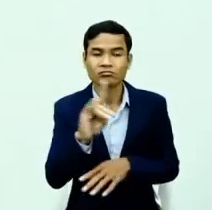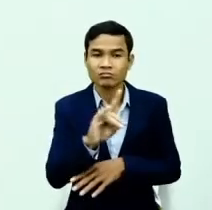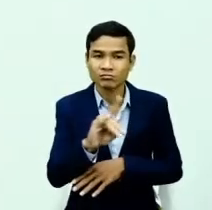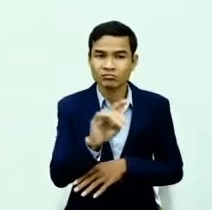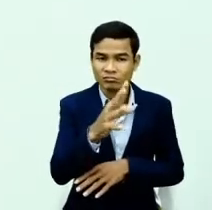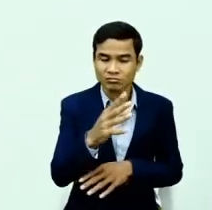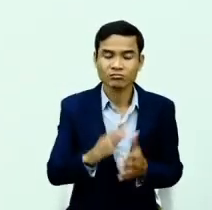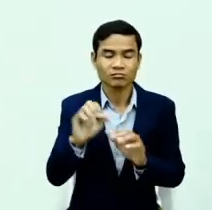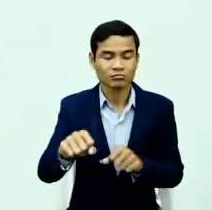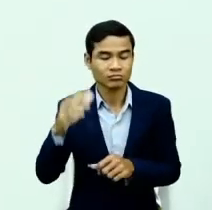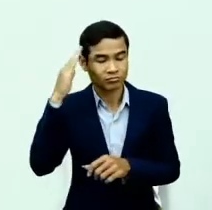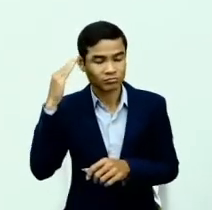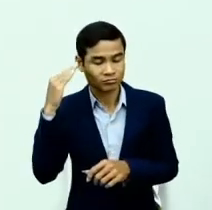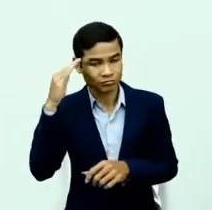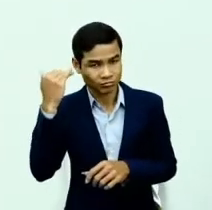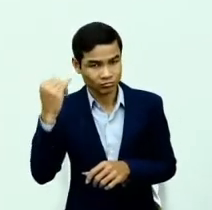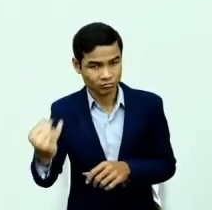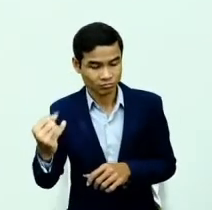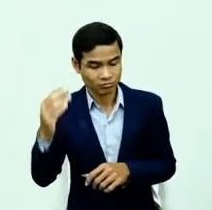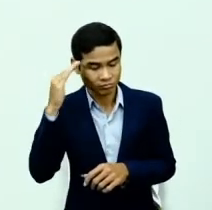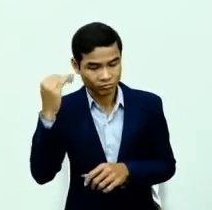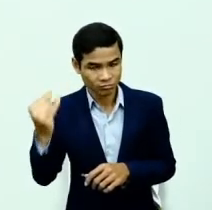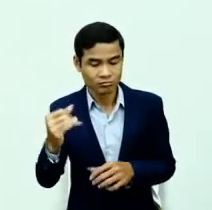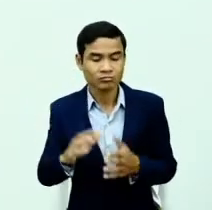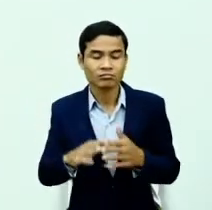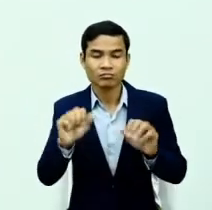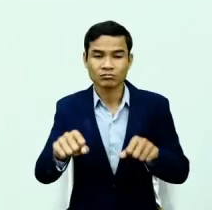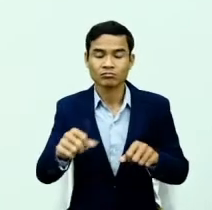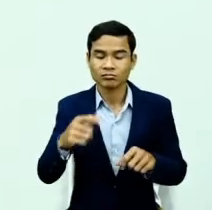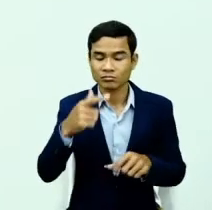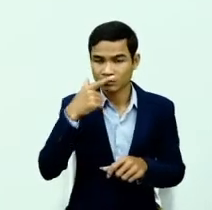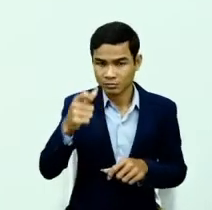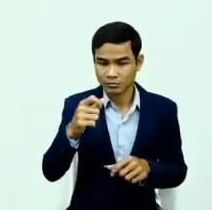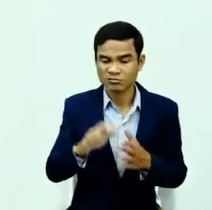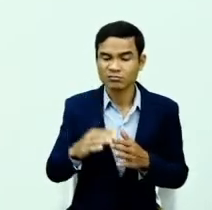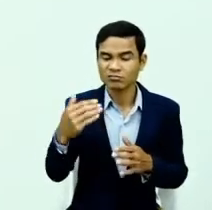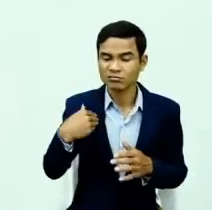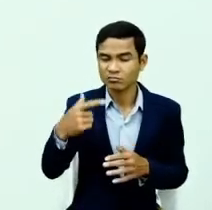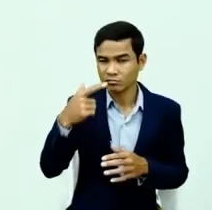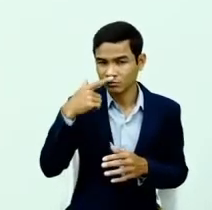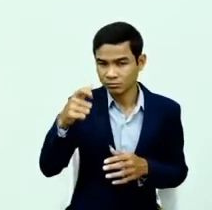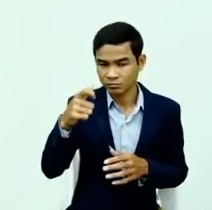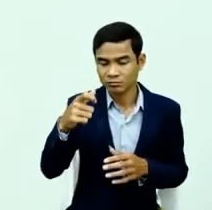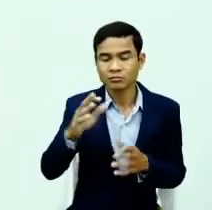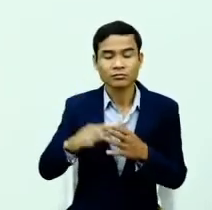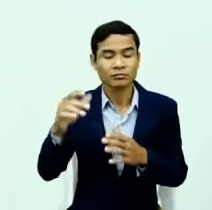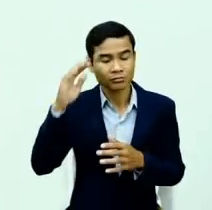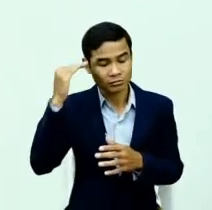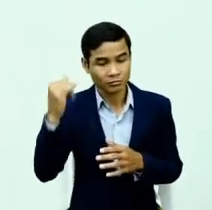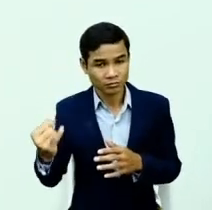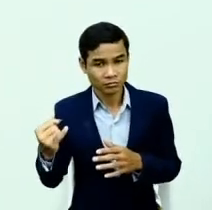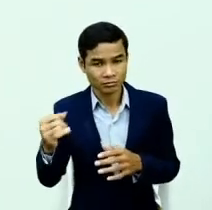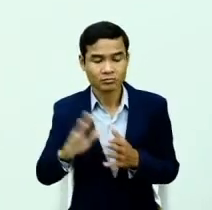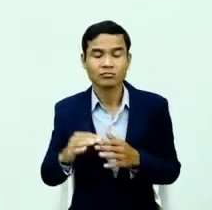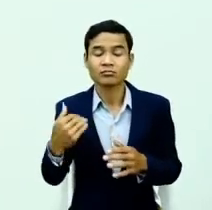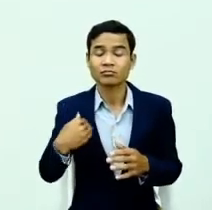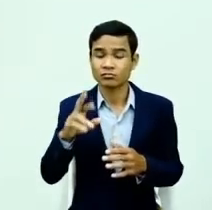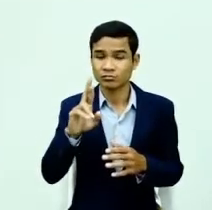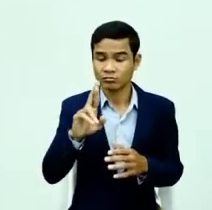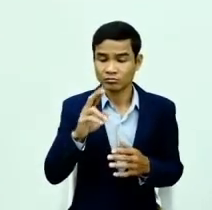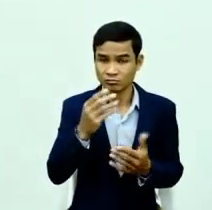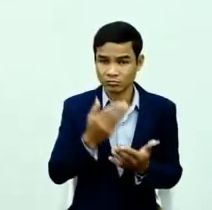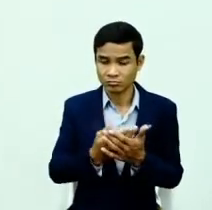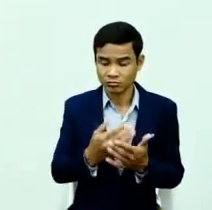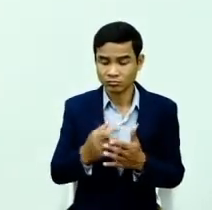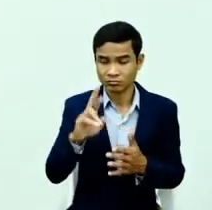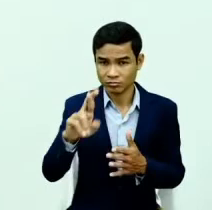sắm đào tiền lời không ai pro mà nè nè ai ní cứ chơi ở bốc chắc ở bốc nắng ổn nè nè con chơi nè ai lấy cho con thằng ở